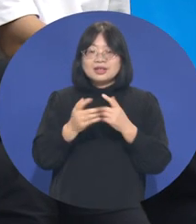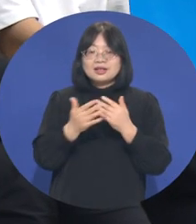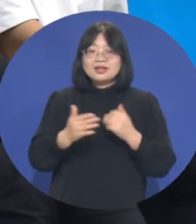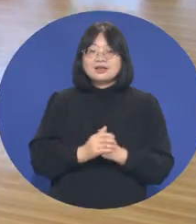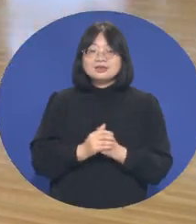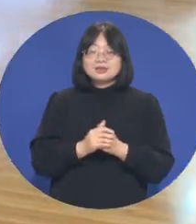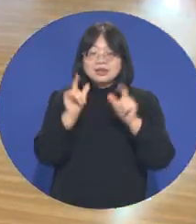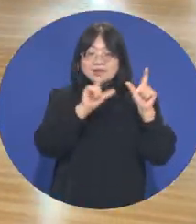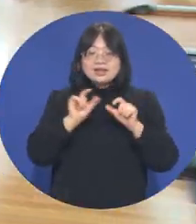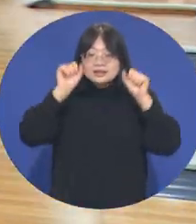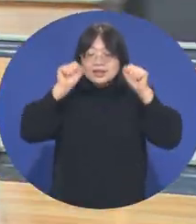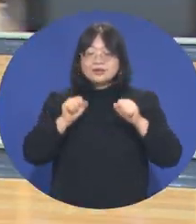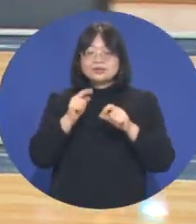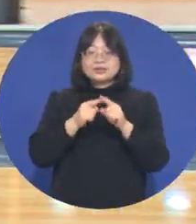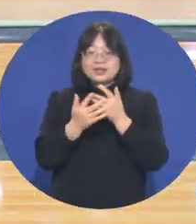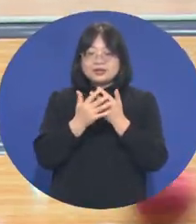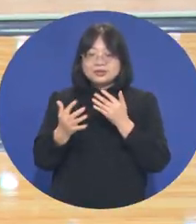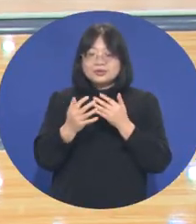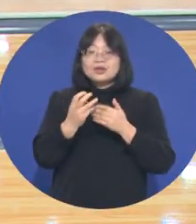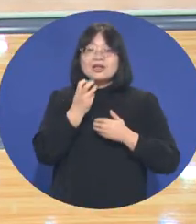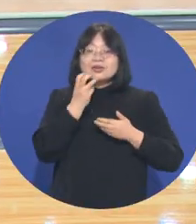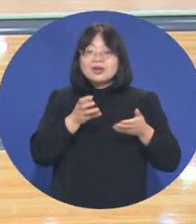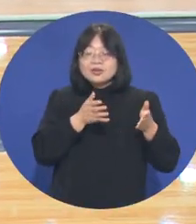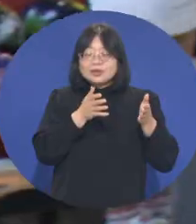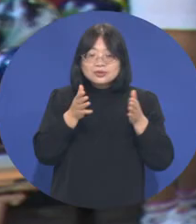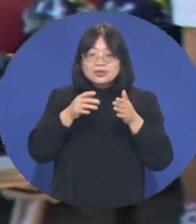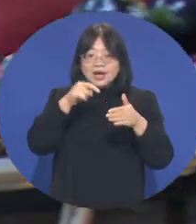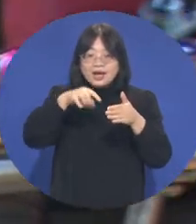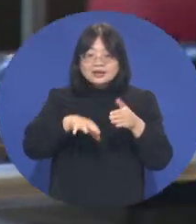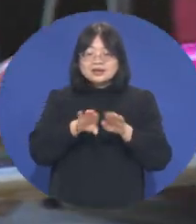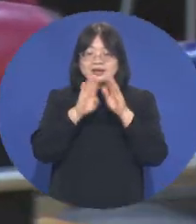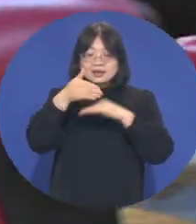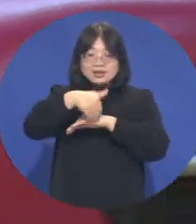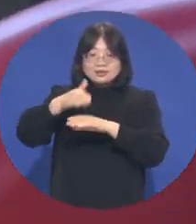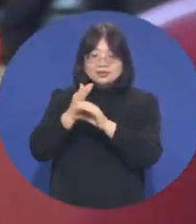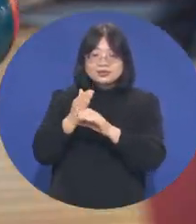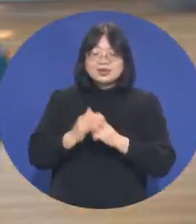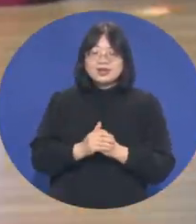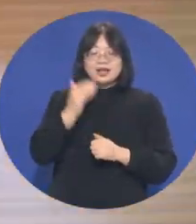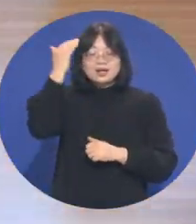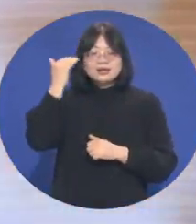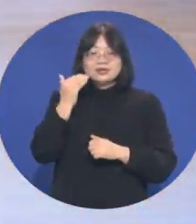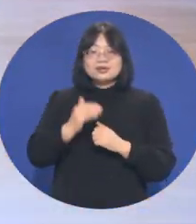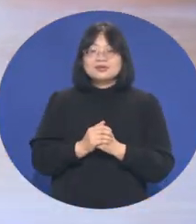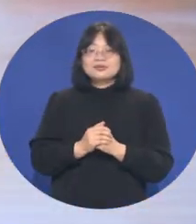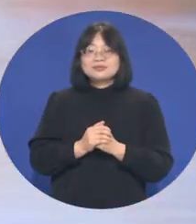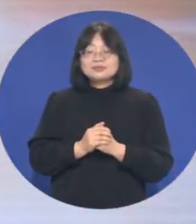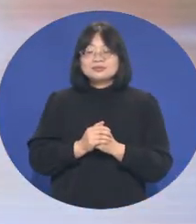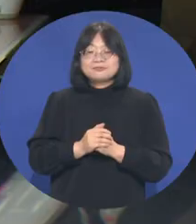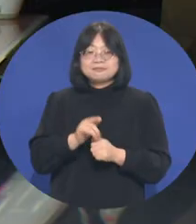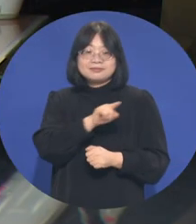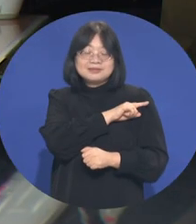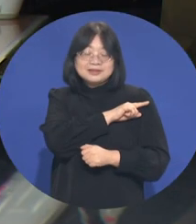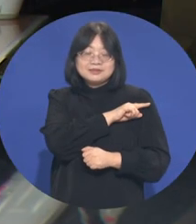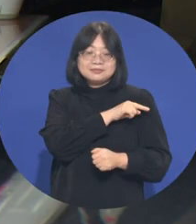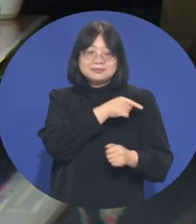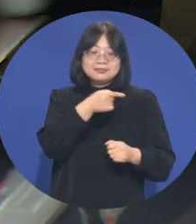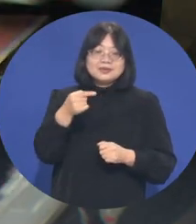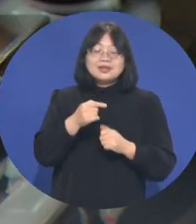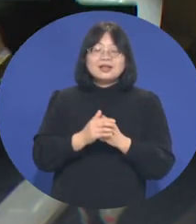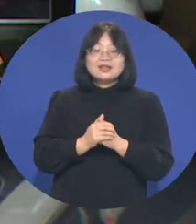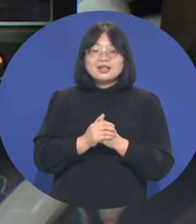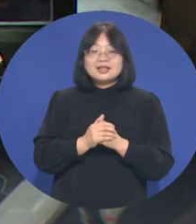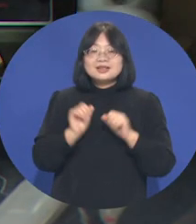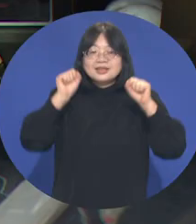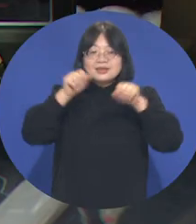2029년 전국생활체육대축전도 도내에서 치러집니다. 경기도는 대한민국 체육운동에 걸맞은 체육인프라를 확보하기